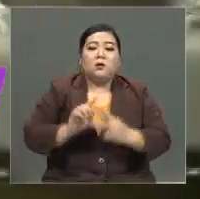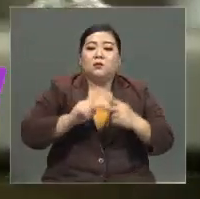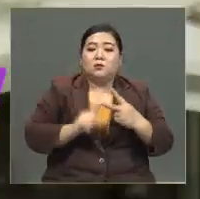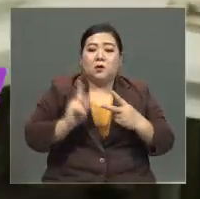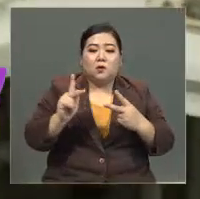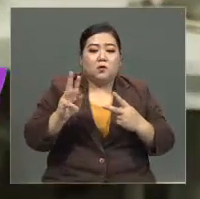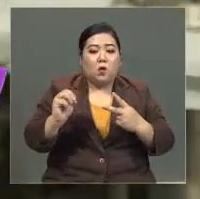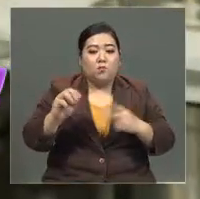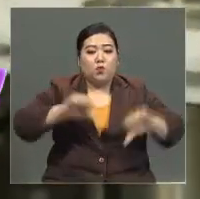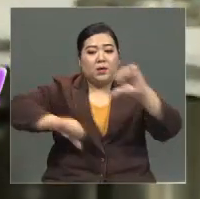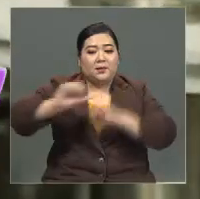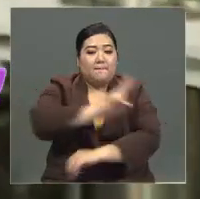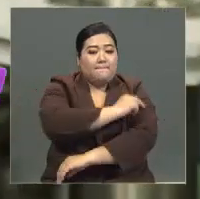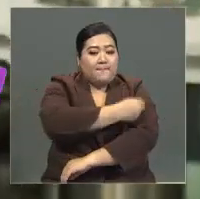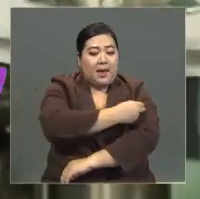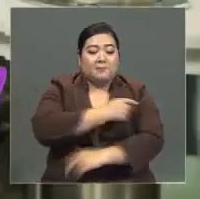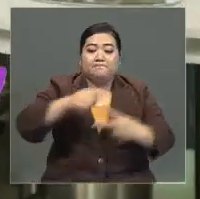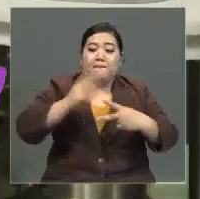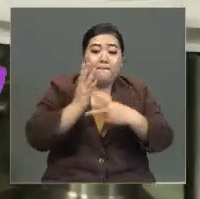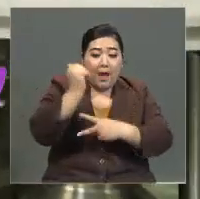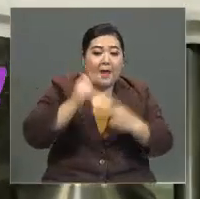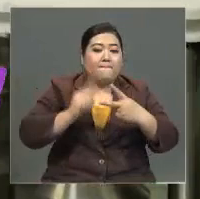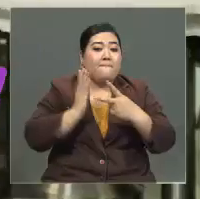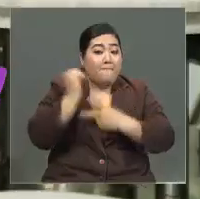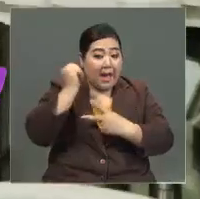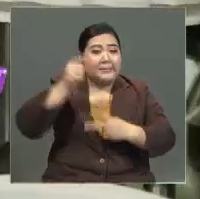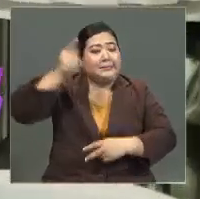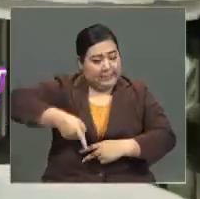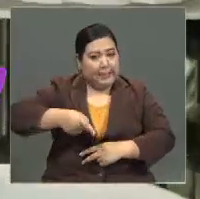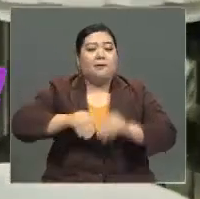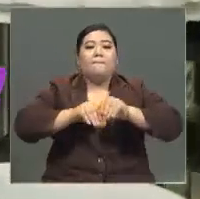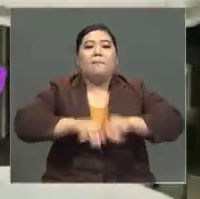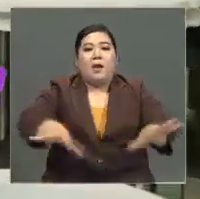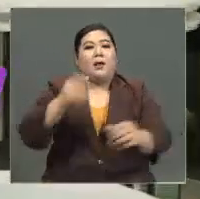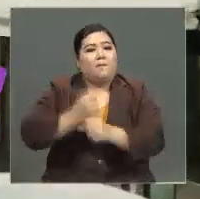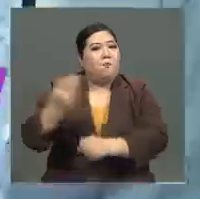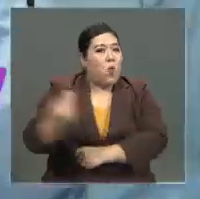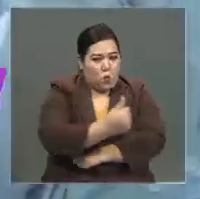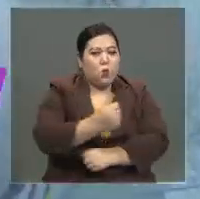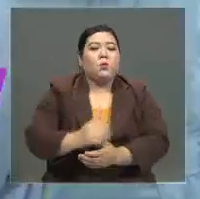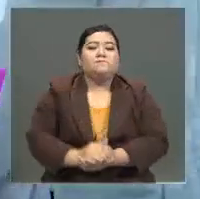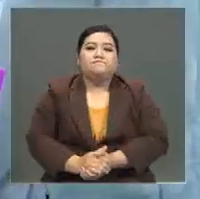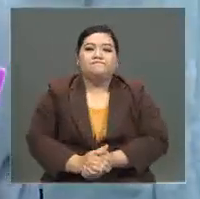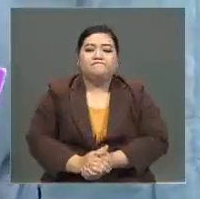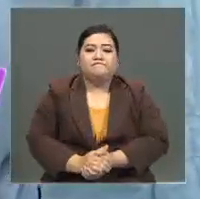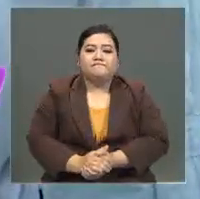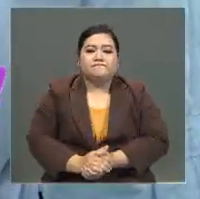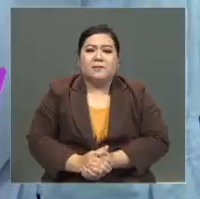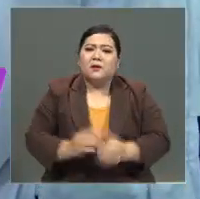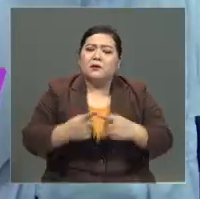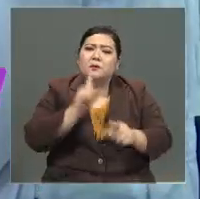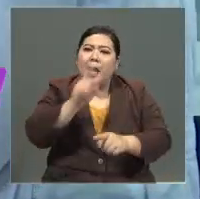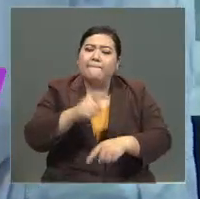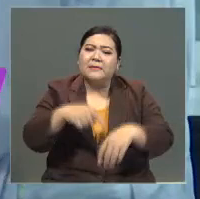าสตร์การแพทย์หากทุกอย่างได้มาตรฐานอันนี้ก็จะดำเนินการได้อย่างรวดเร็วแต่ว่าถามว่าจะเสร็จสิ้น